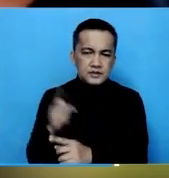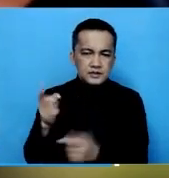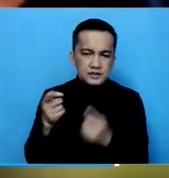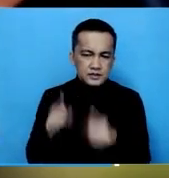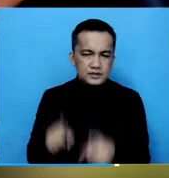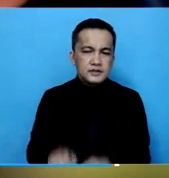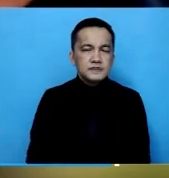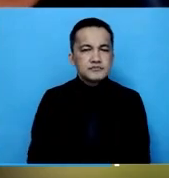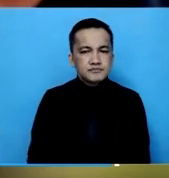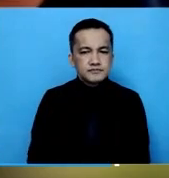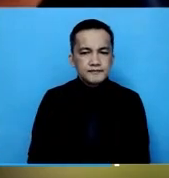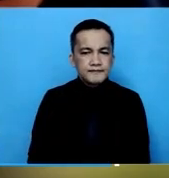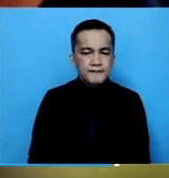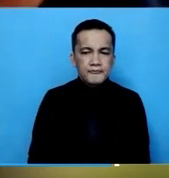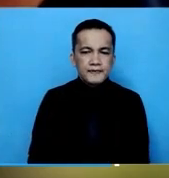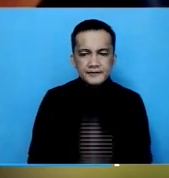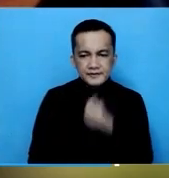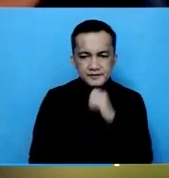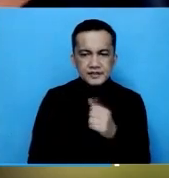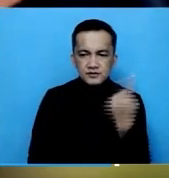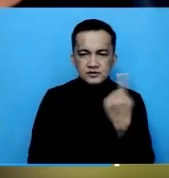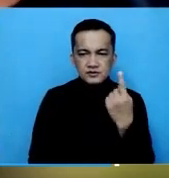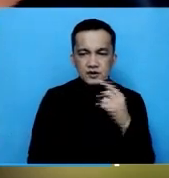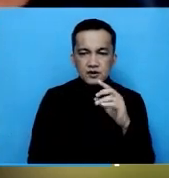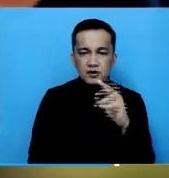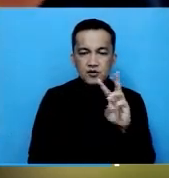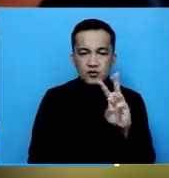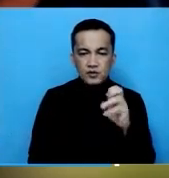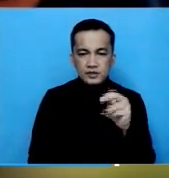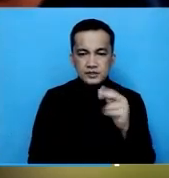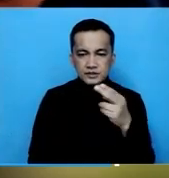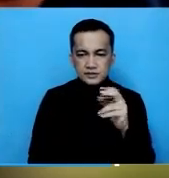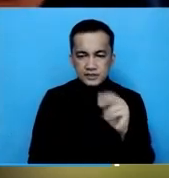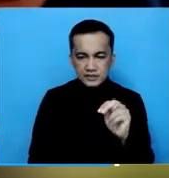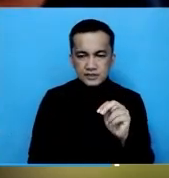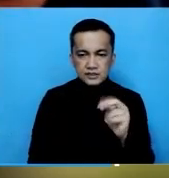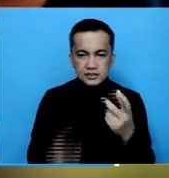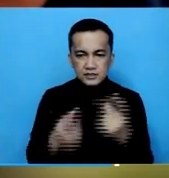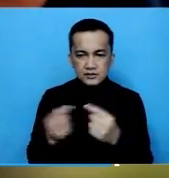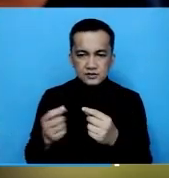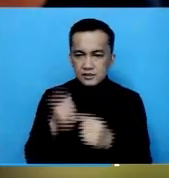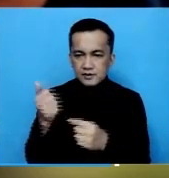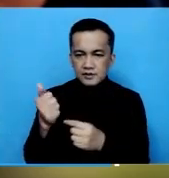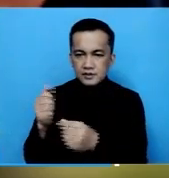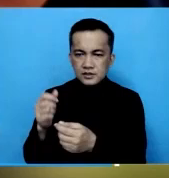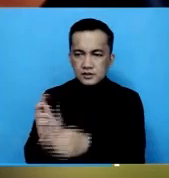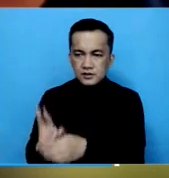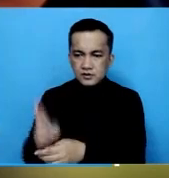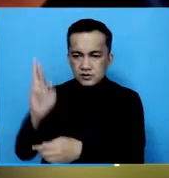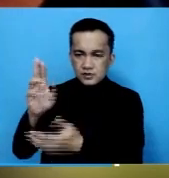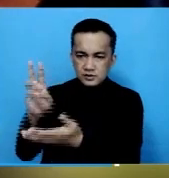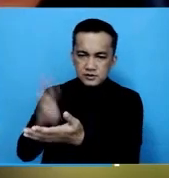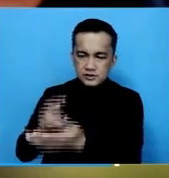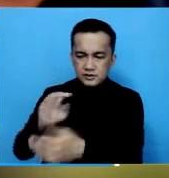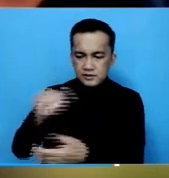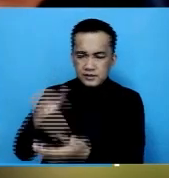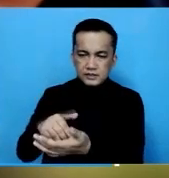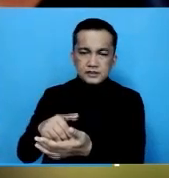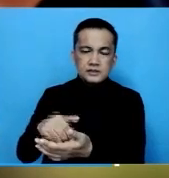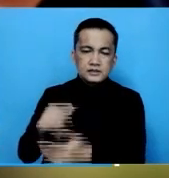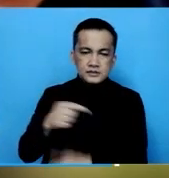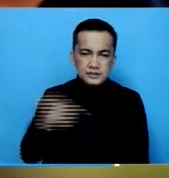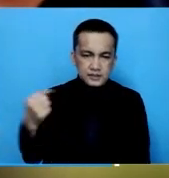nangyayari yan. Pero hindi lang naman nila sa Wenchan ginagawa yan. Ginagawa rin nila sa ibang launch site nila sa mainland China.